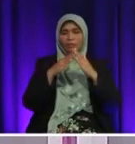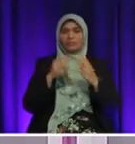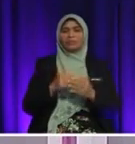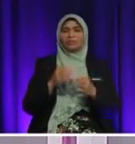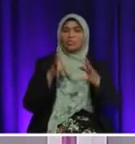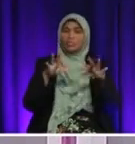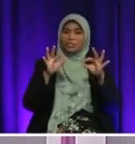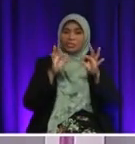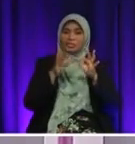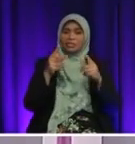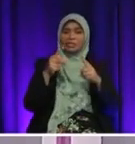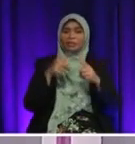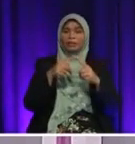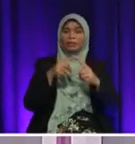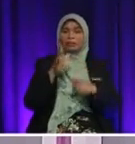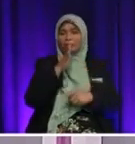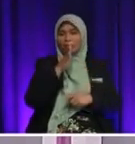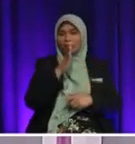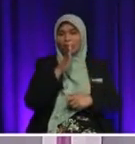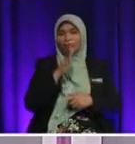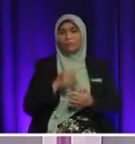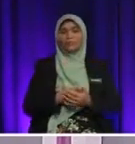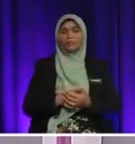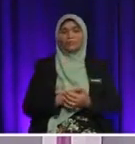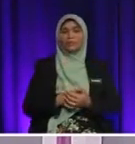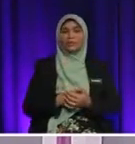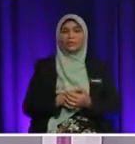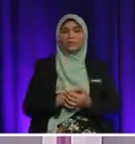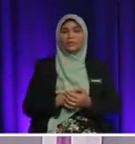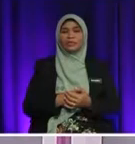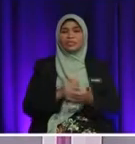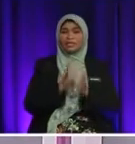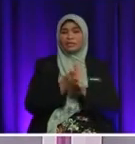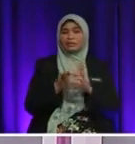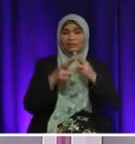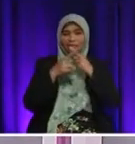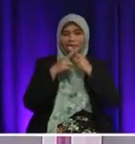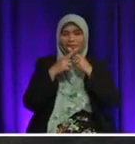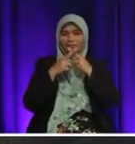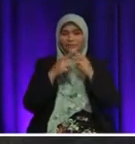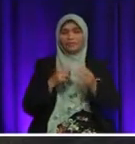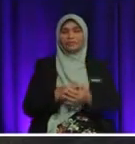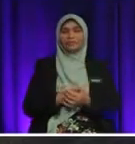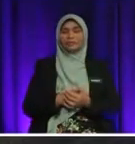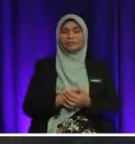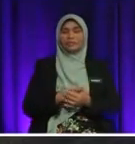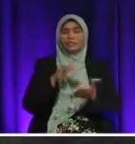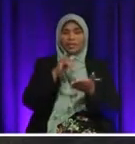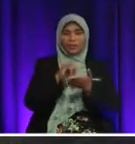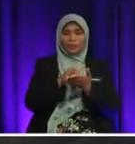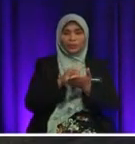kepada bondanya. Yang mana cerita itu menjadi rahsia antara dia dan bondanya sahaja. Itu